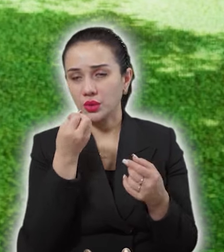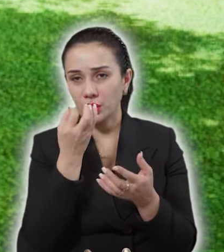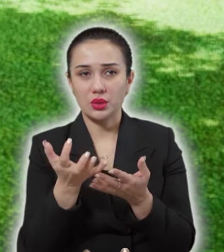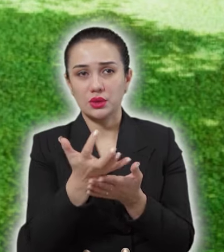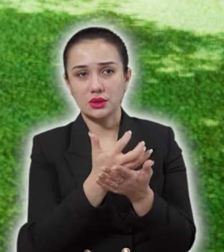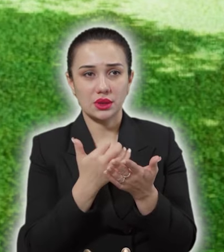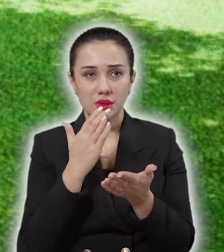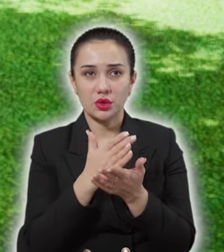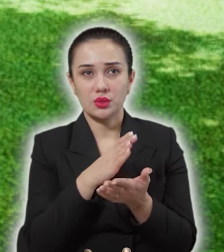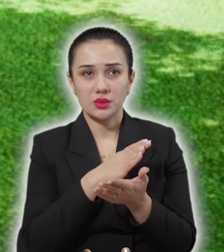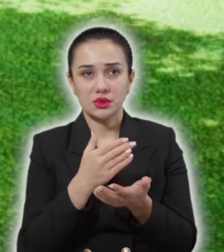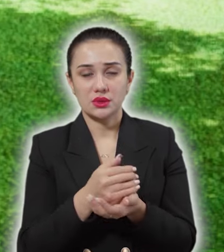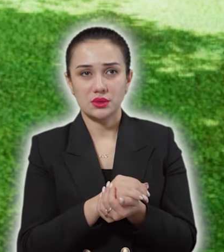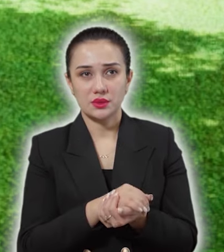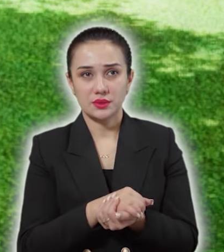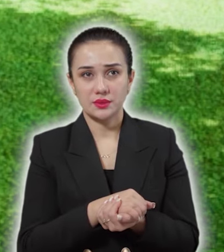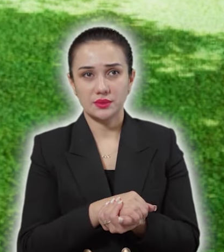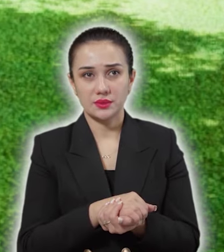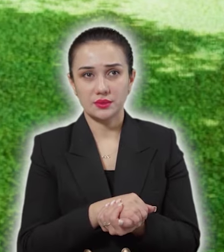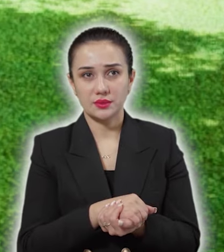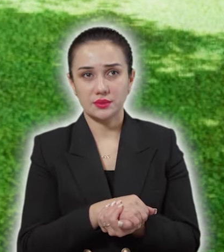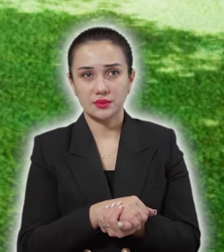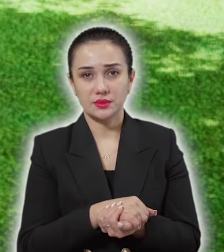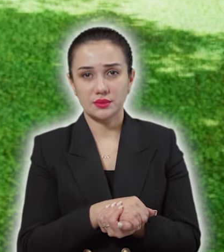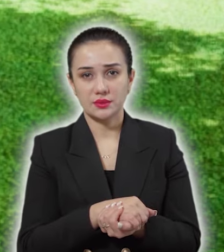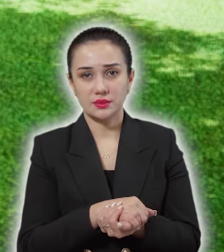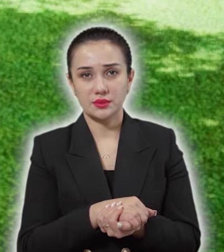qolib, boshqa gullarni terib yuribmiz.